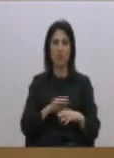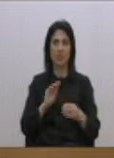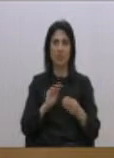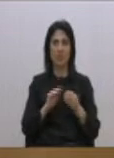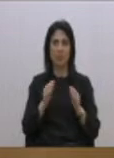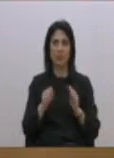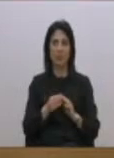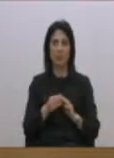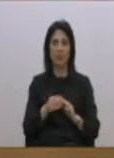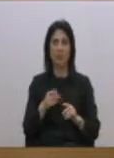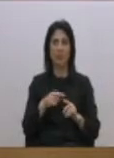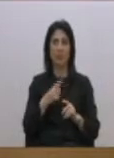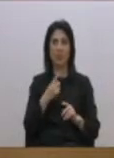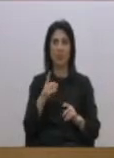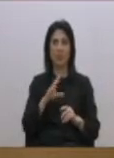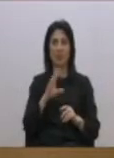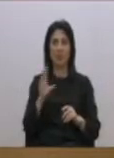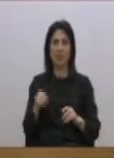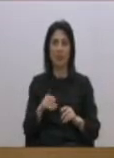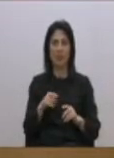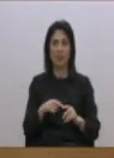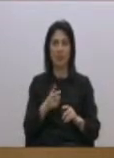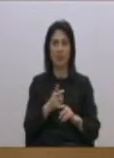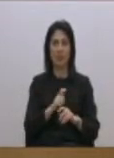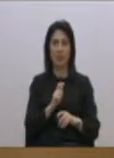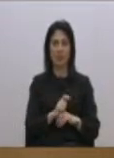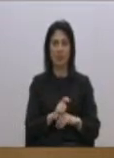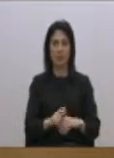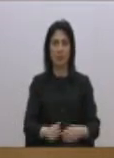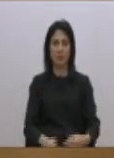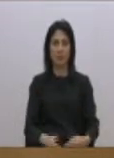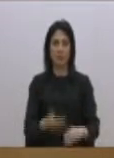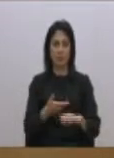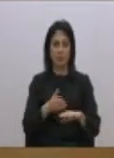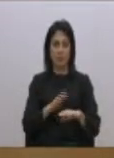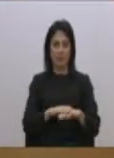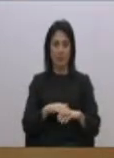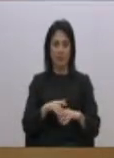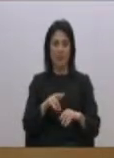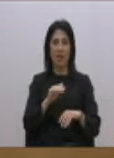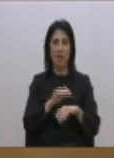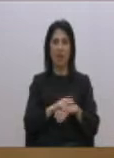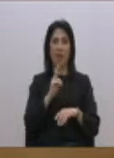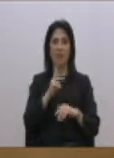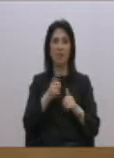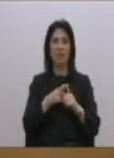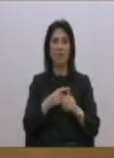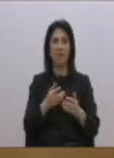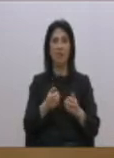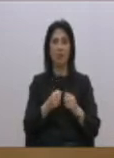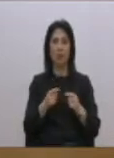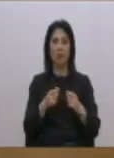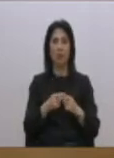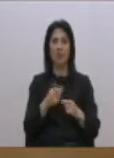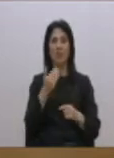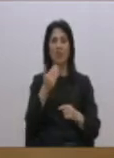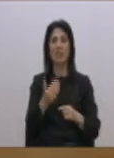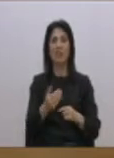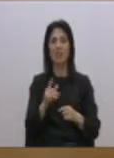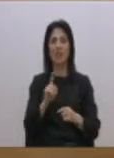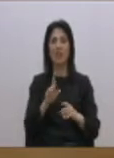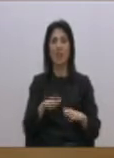გამოწვევა და ერთ-ერთი ყველაზე ალბათ ძალიან ძიმე მოცემულობა კანდიდატის სტატუსის მიღების კუთხით. თქვენ